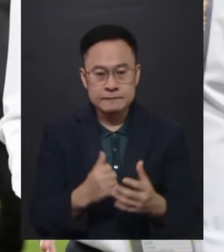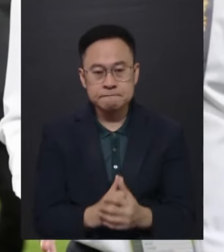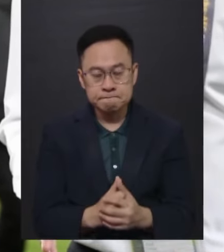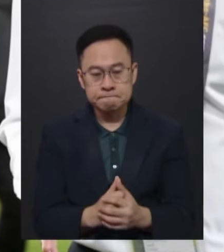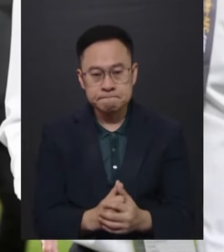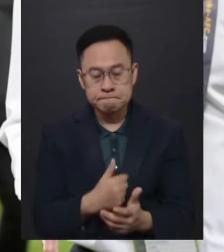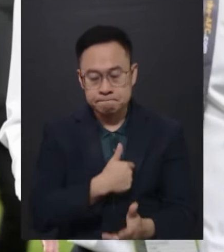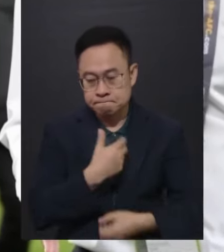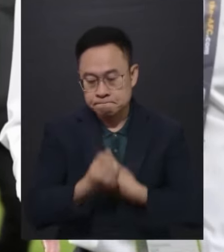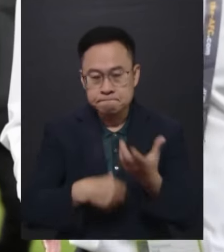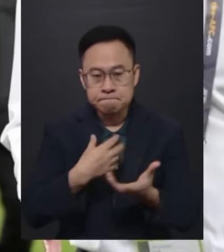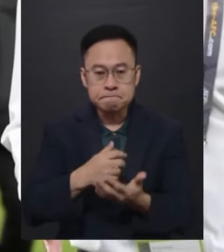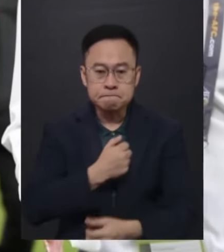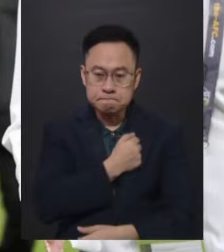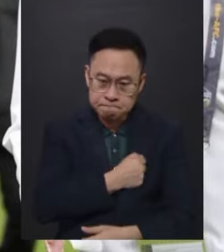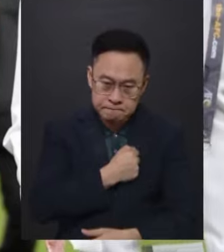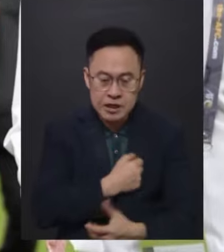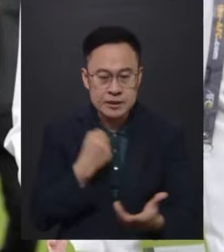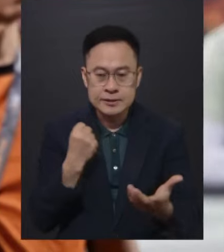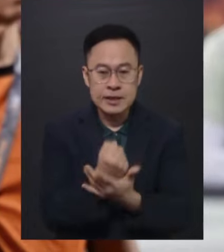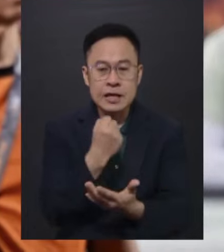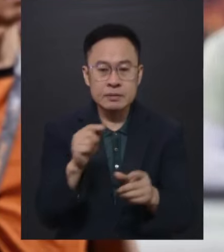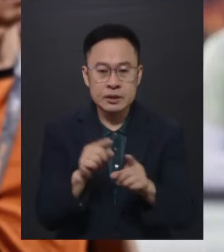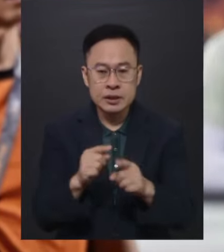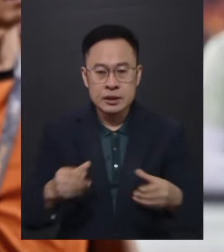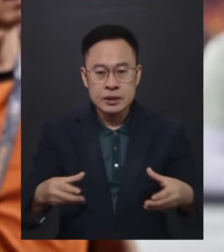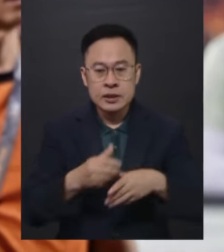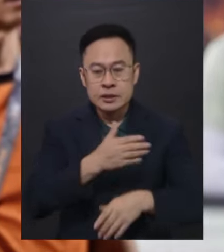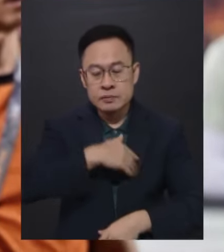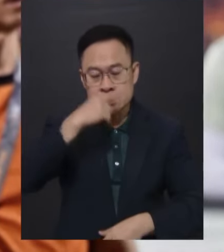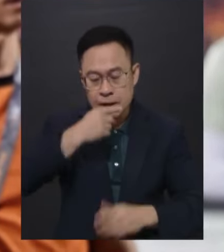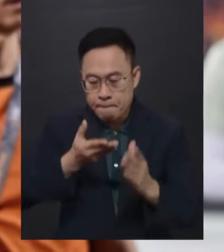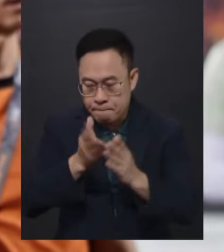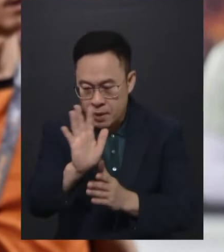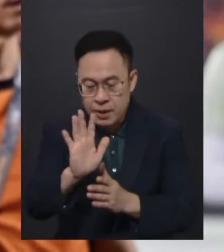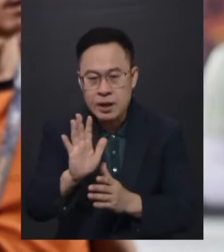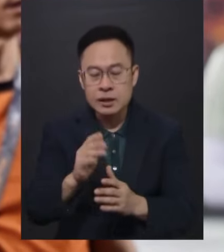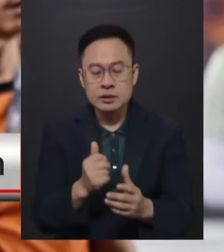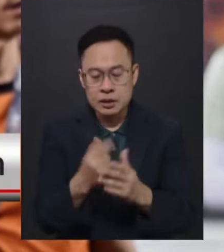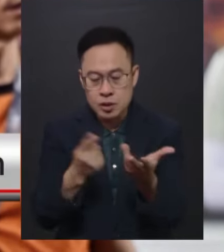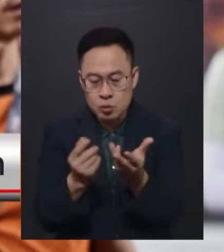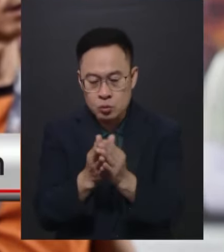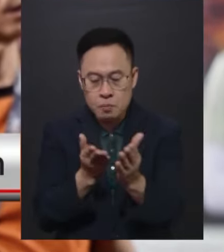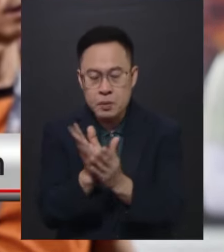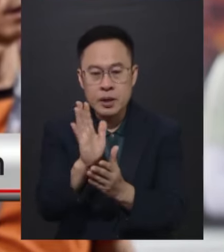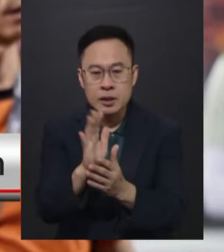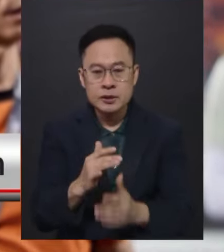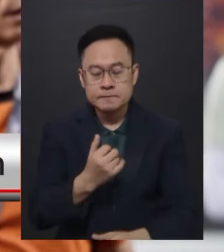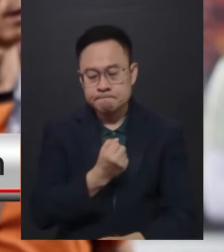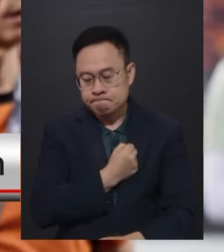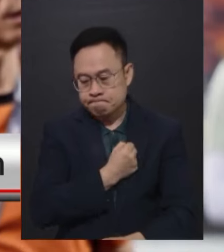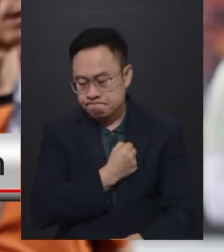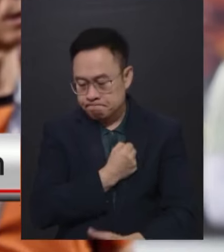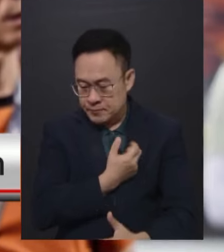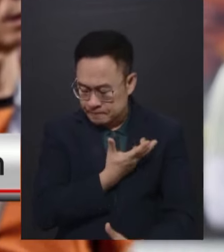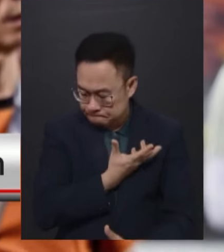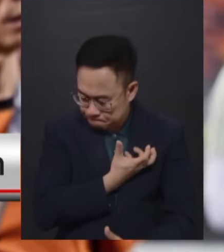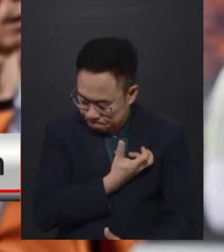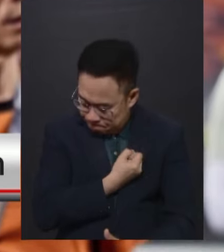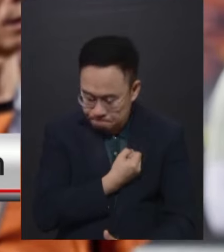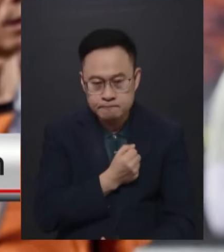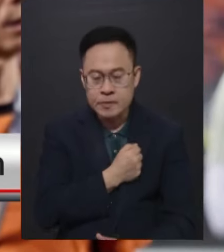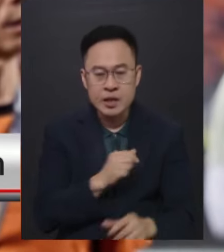เขาเองก็รู้สึกเสียดายนะคะที่ทีมชาติไทยไม่ได้ไปต่อเนี่ยหลังเกมเราก็จะเห็นว่ามีบรรยากาศทั้งแบบอิชิอิที่มาขอโท